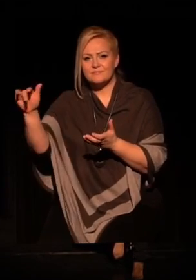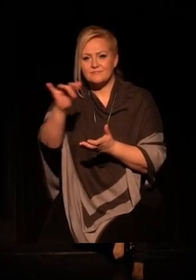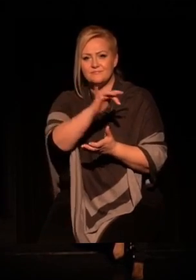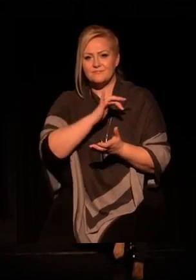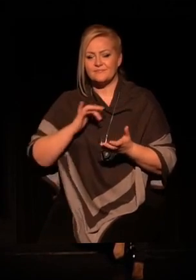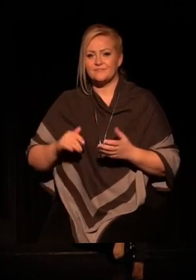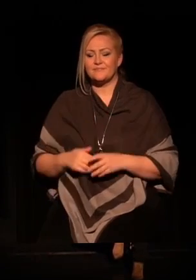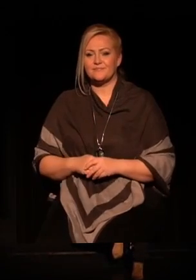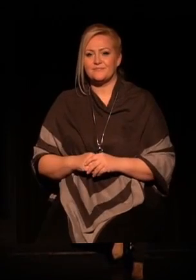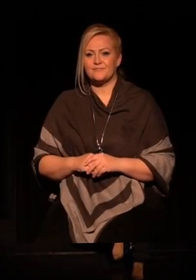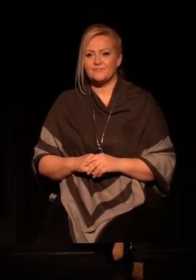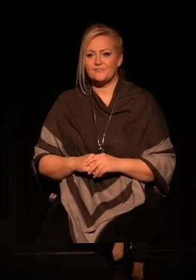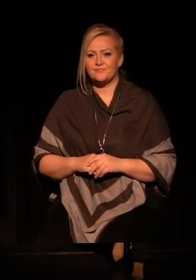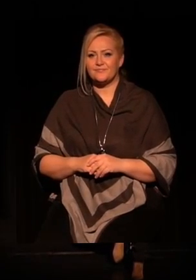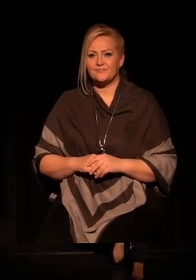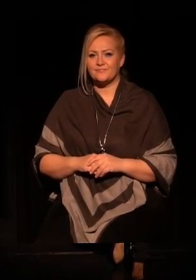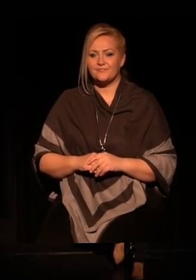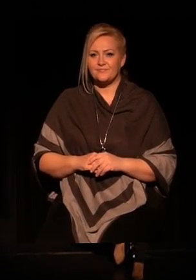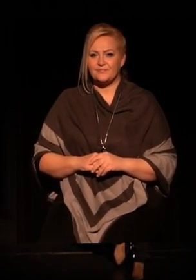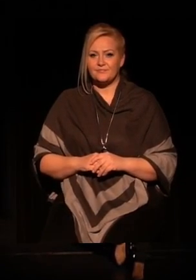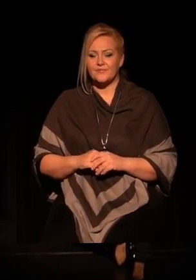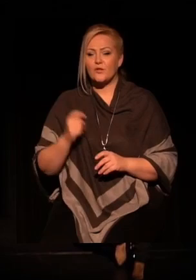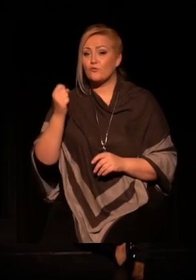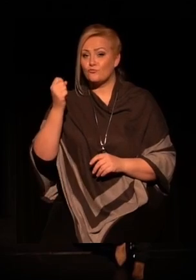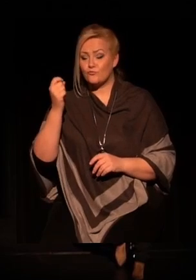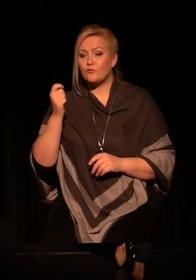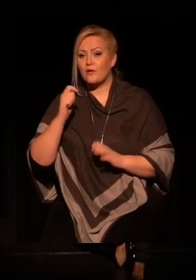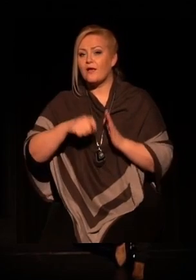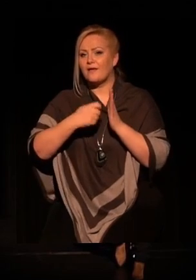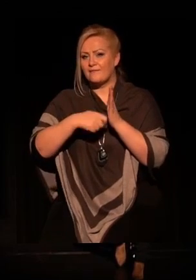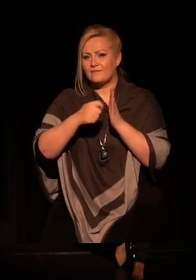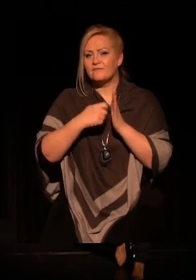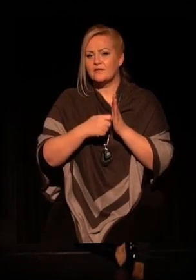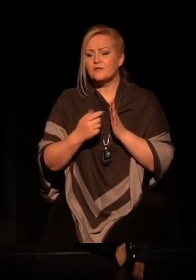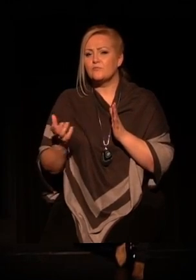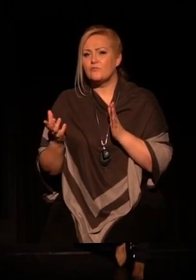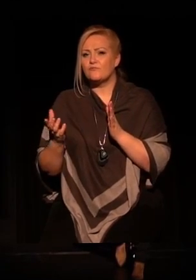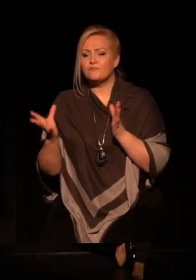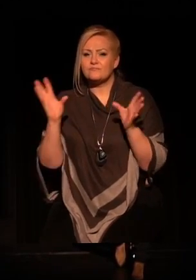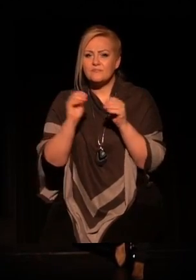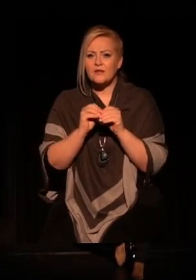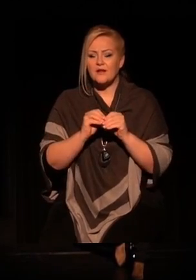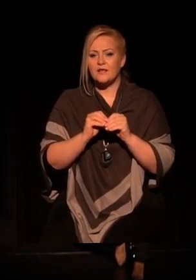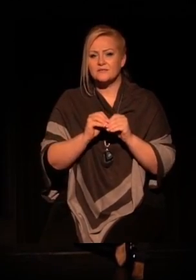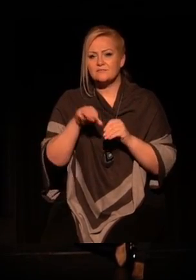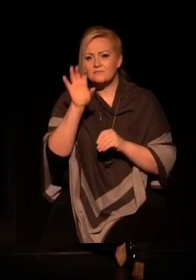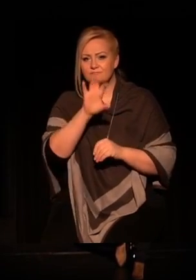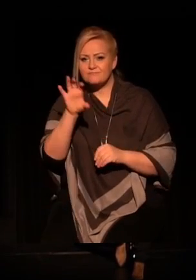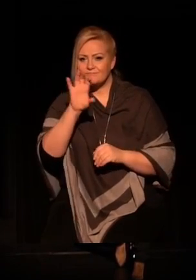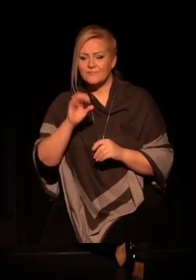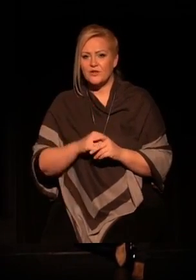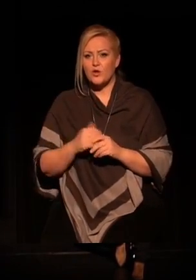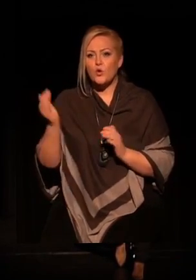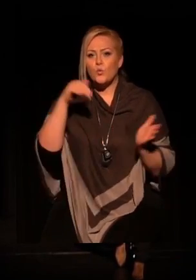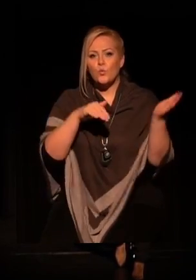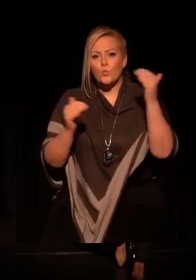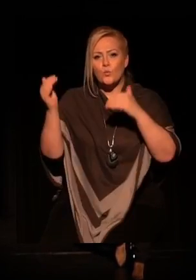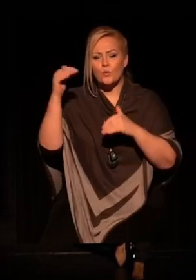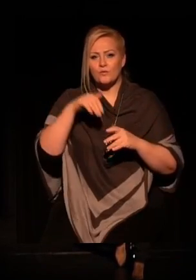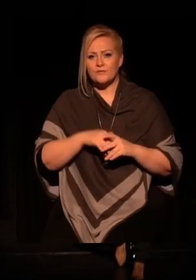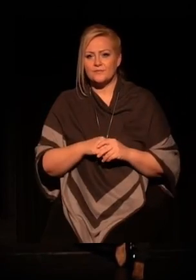tak naprawdę zlepek różnego rodzaju filmów, który będzie pokazywał różnego rodzaju góry. Góry